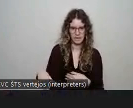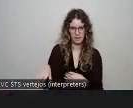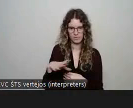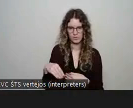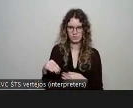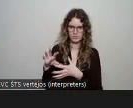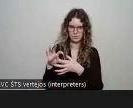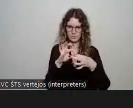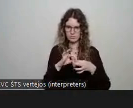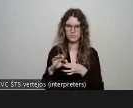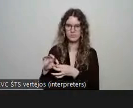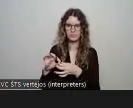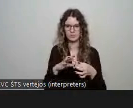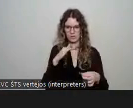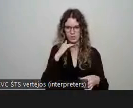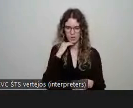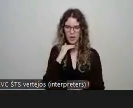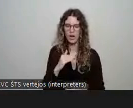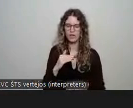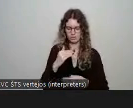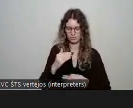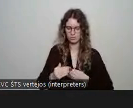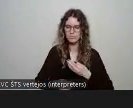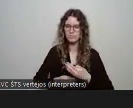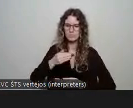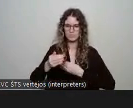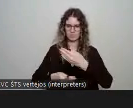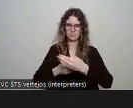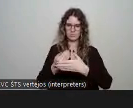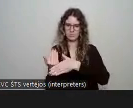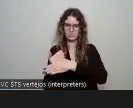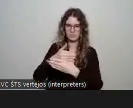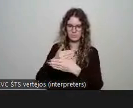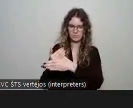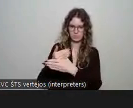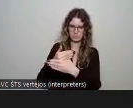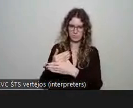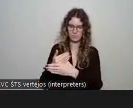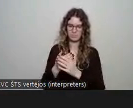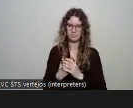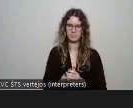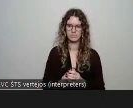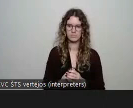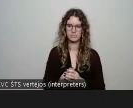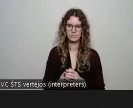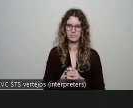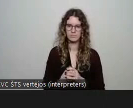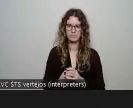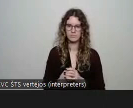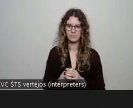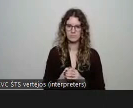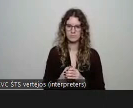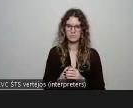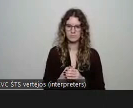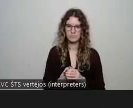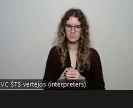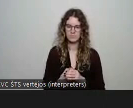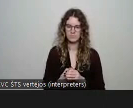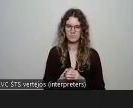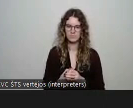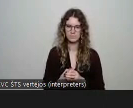darnu, susieta, judėtų į priekį ir vienas kitą papildytų, užtikrinanti tikrą